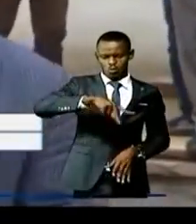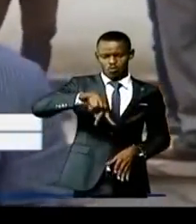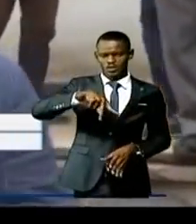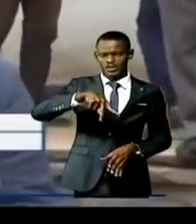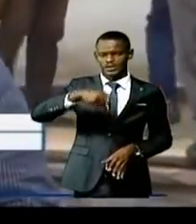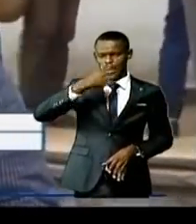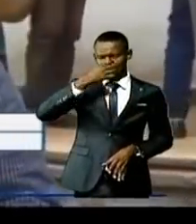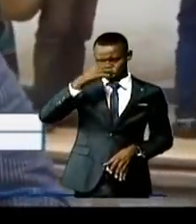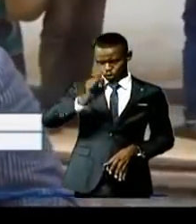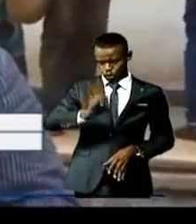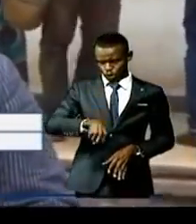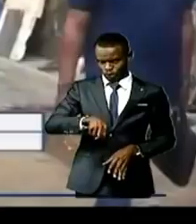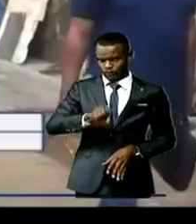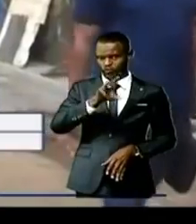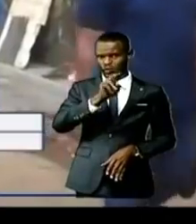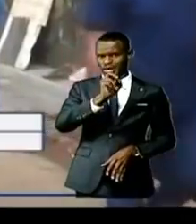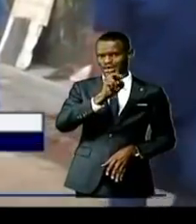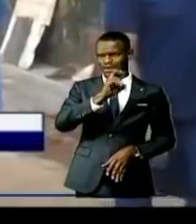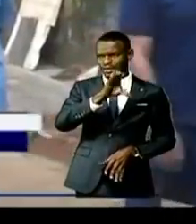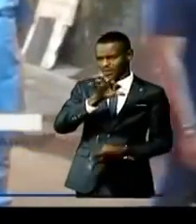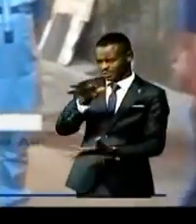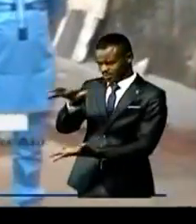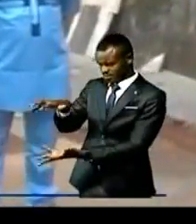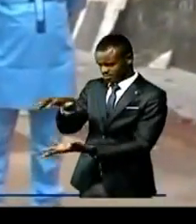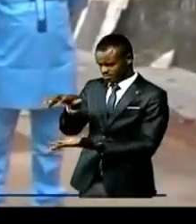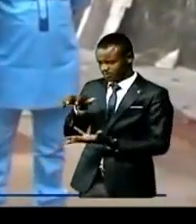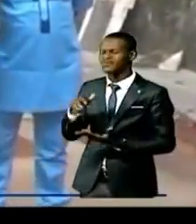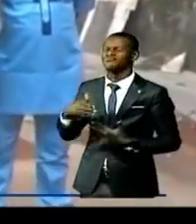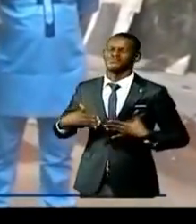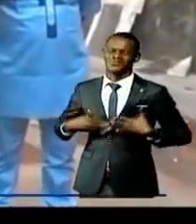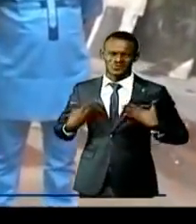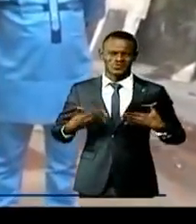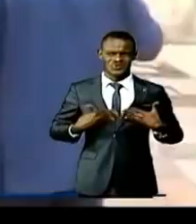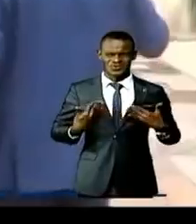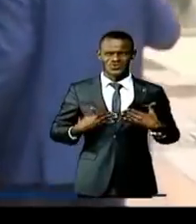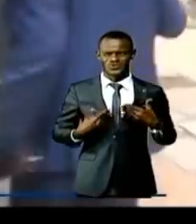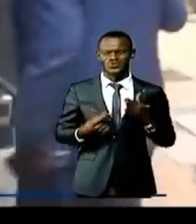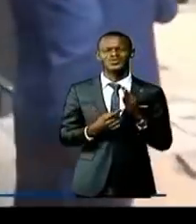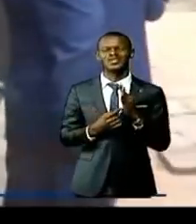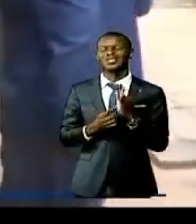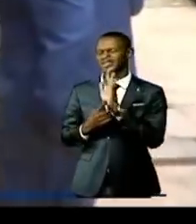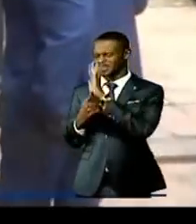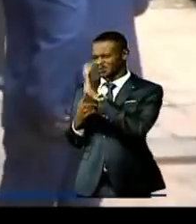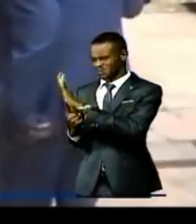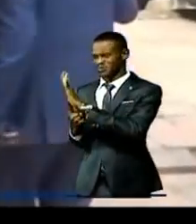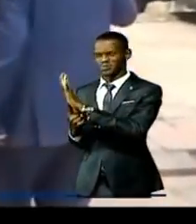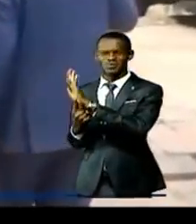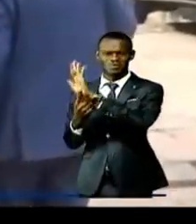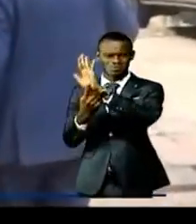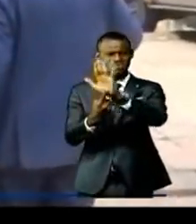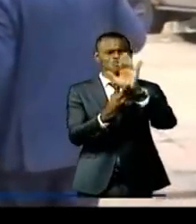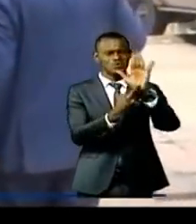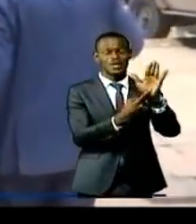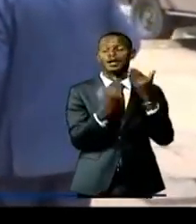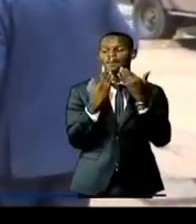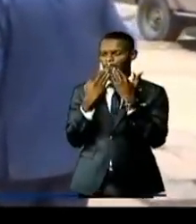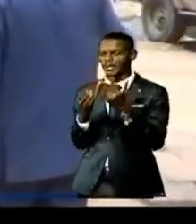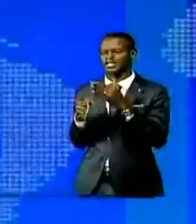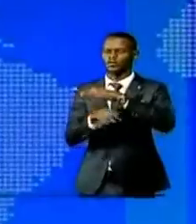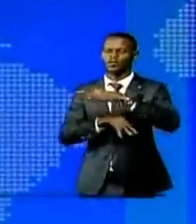Patrick Kiungu-Silimo, qu'entouré ses collaborateurs, a remercié la Fondation Patrick